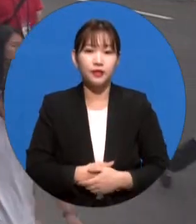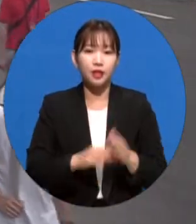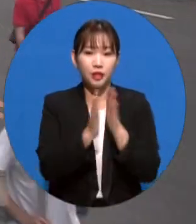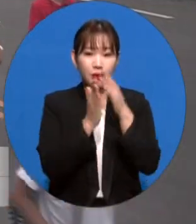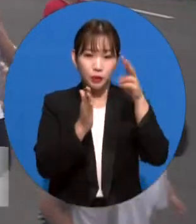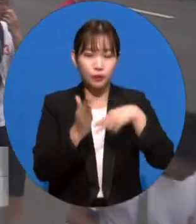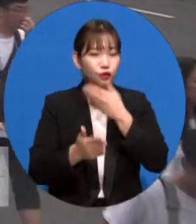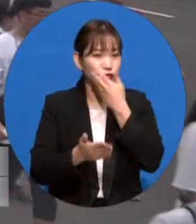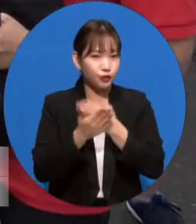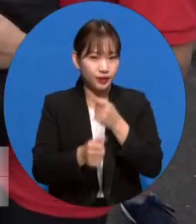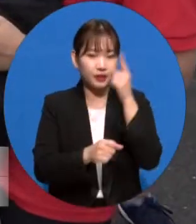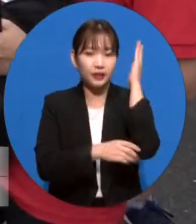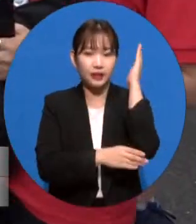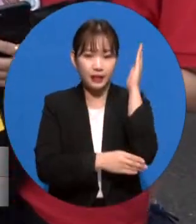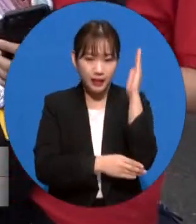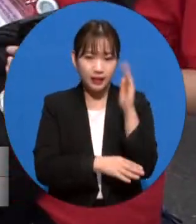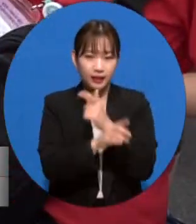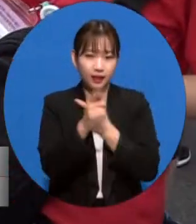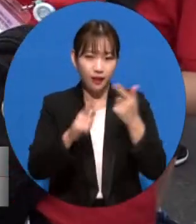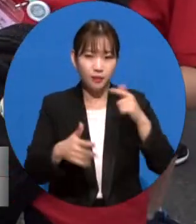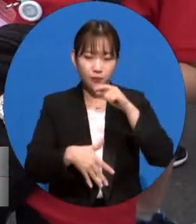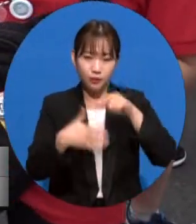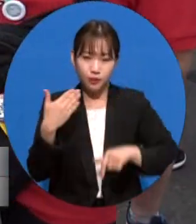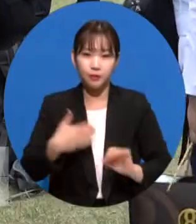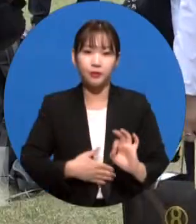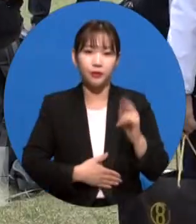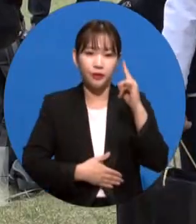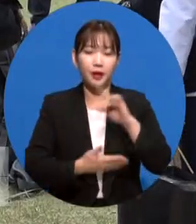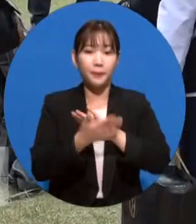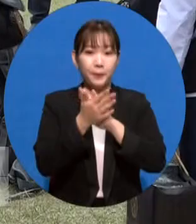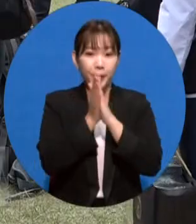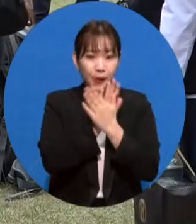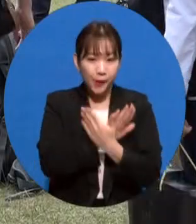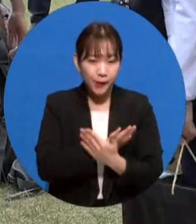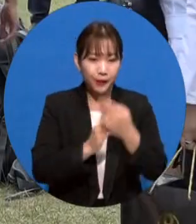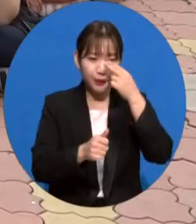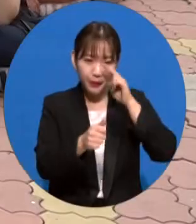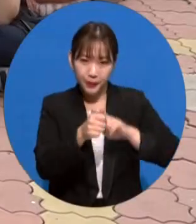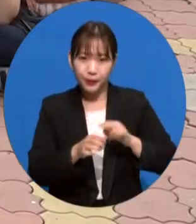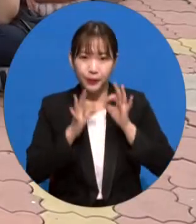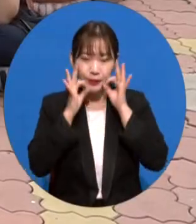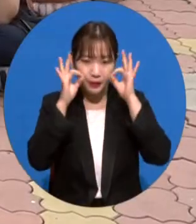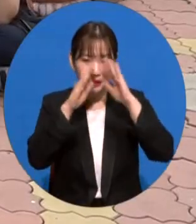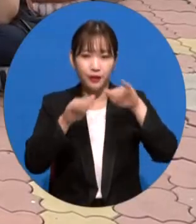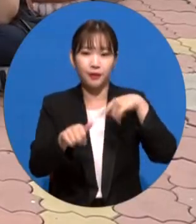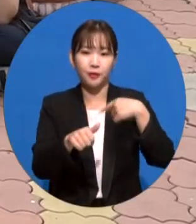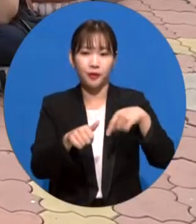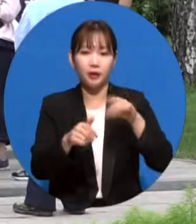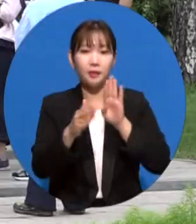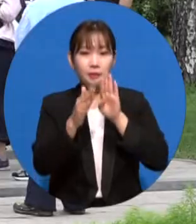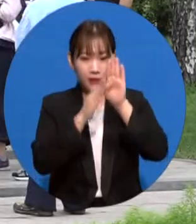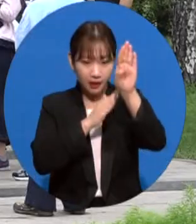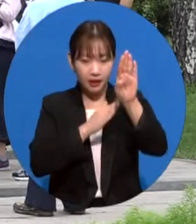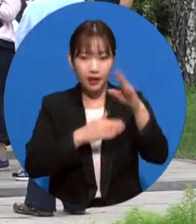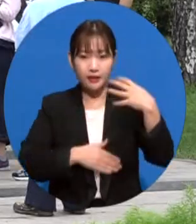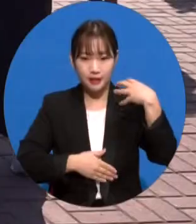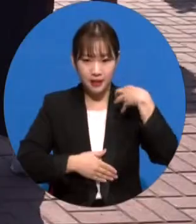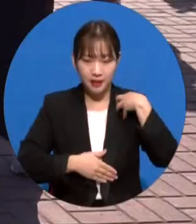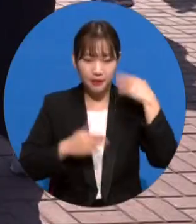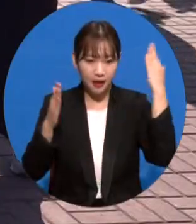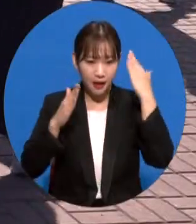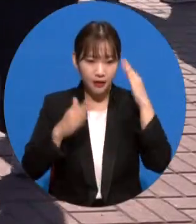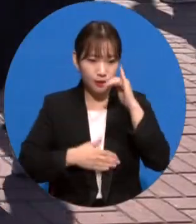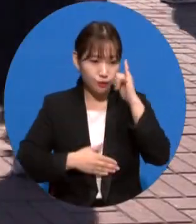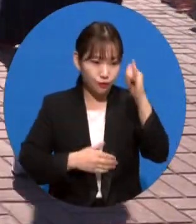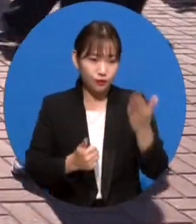독서의 중요성을 강조하며 다양한 프로그램 등을 통해 변화를 시도하는 전남 교육이 미래 사회를 주도할 학생 인재를 육성할